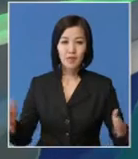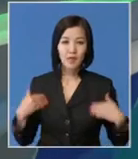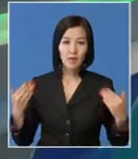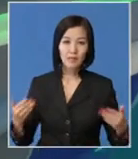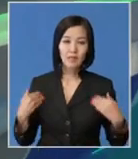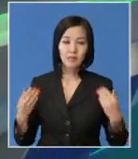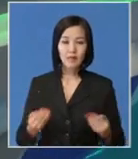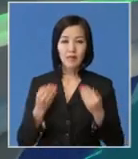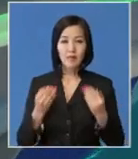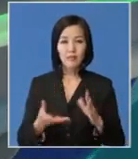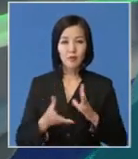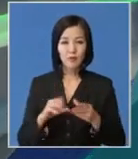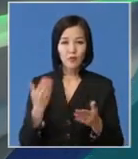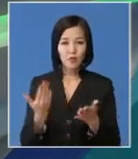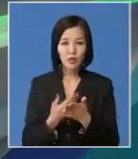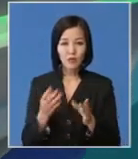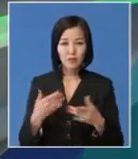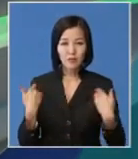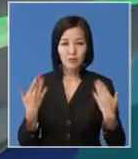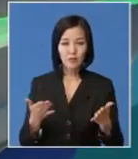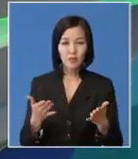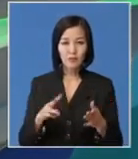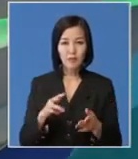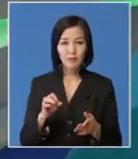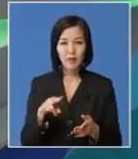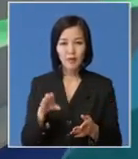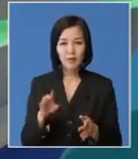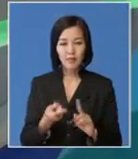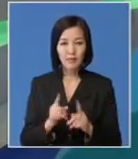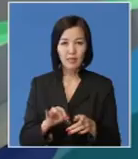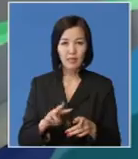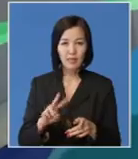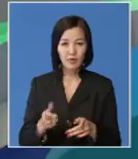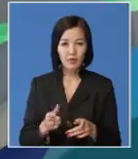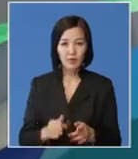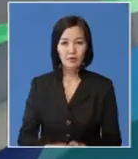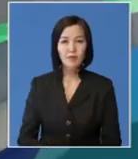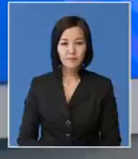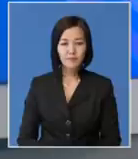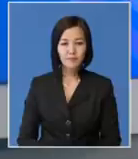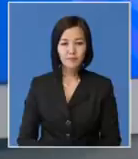Армысыздар, жет орнасында қортынды жаңалықтар. Студияда Мадина Берқызы, сурды одармада Айгөл Жұмашқызы.